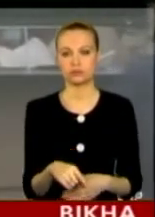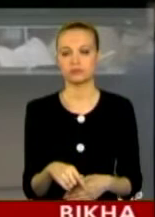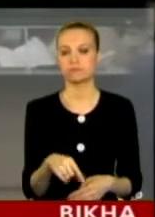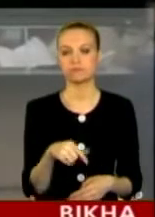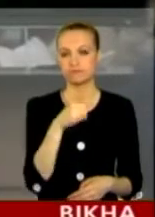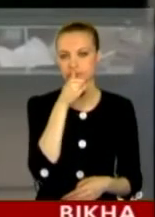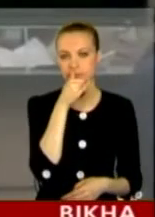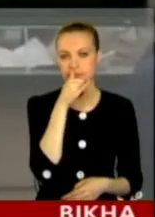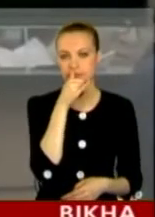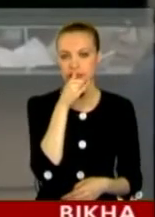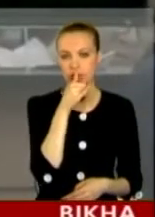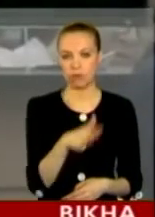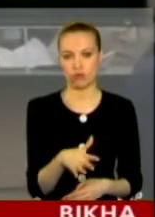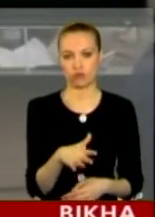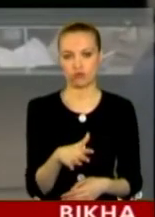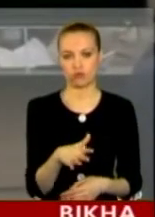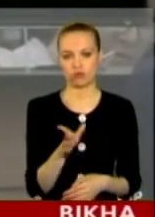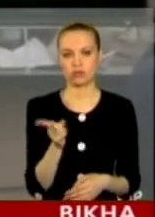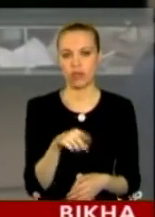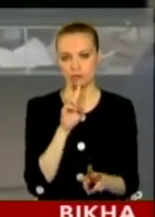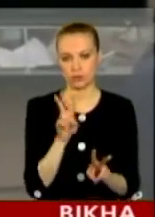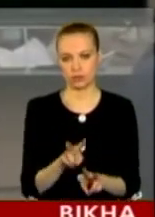не можуть розглядатися.